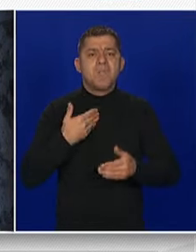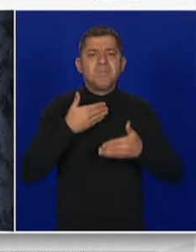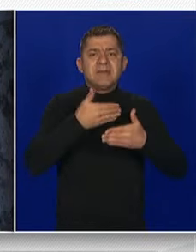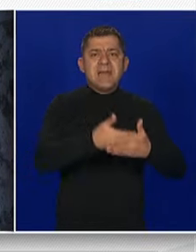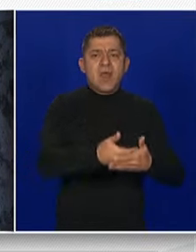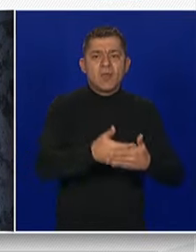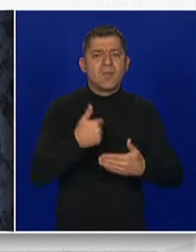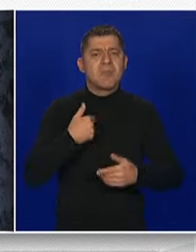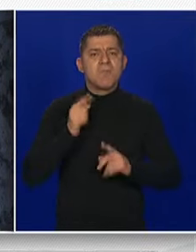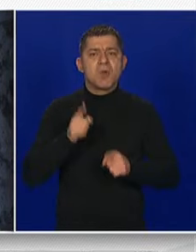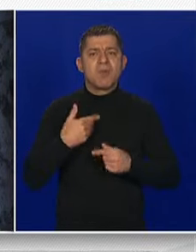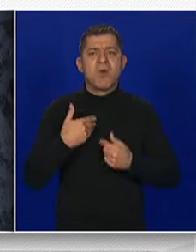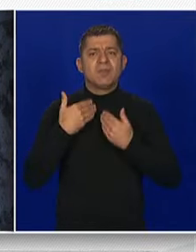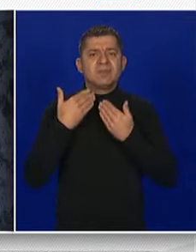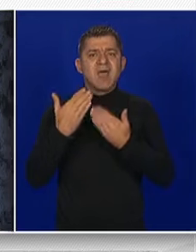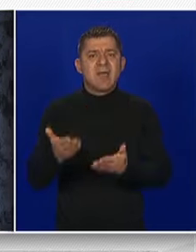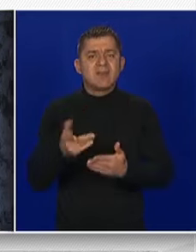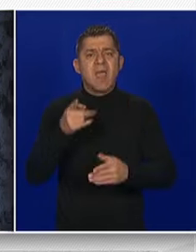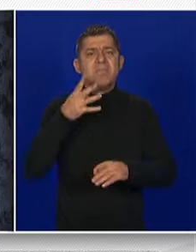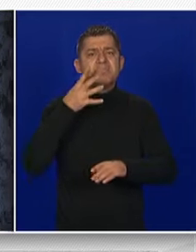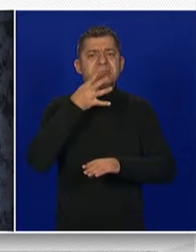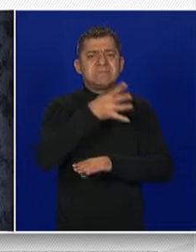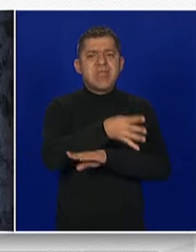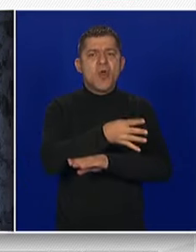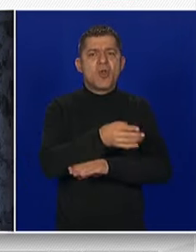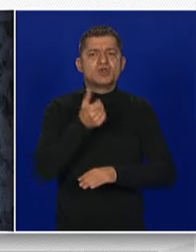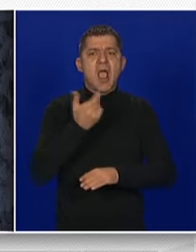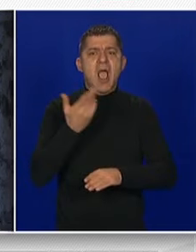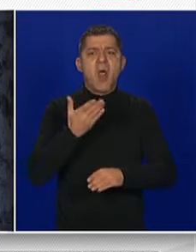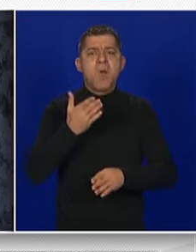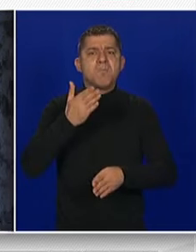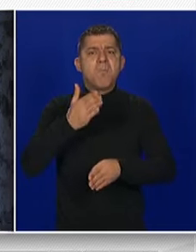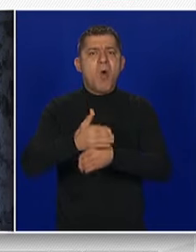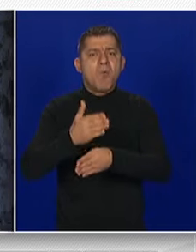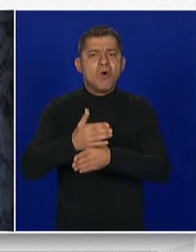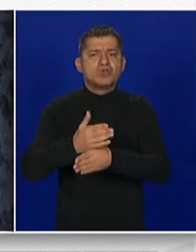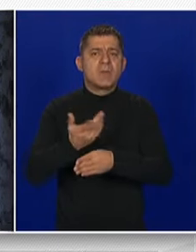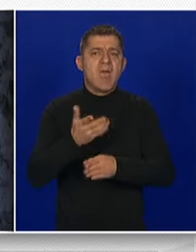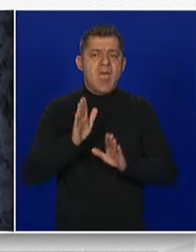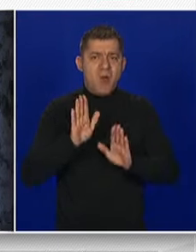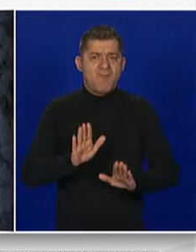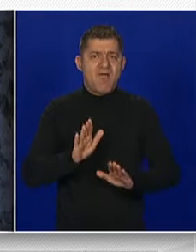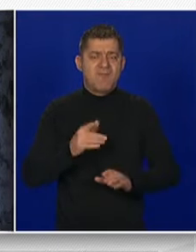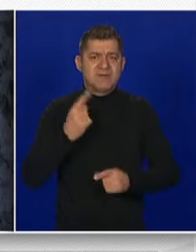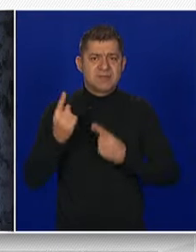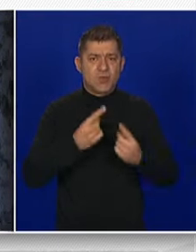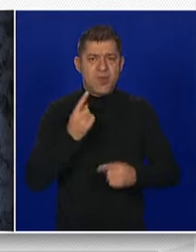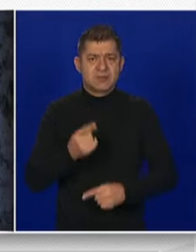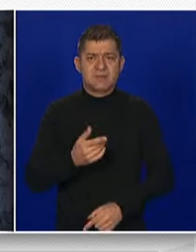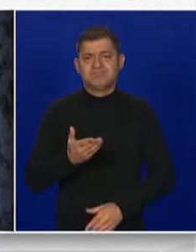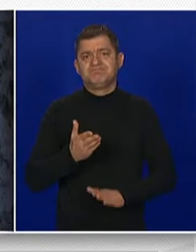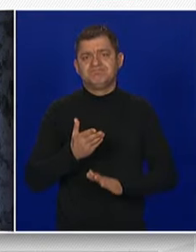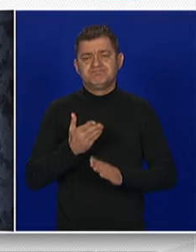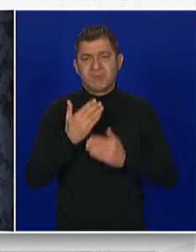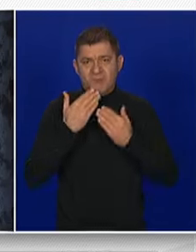dati adekvatne i psihološke odgovore na čitavu situaciju. Evo.